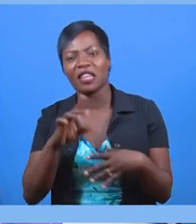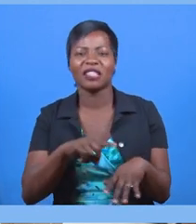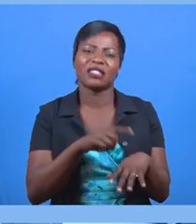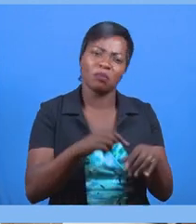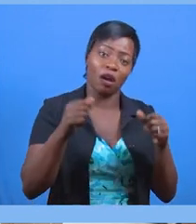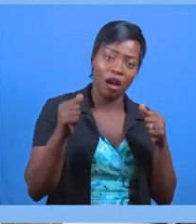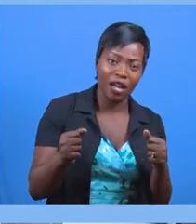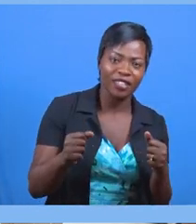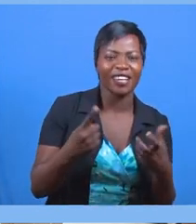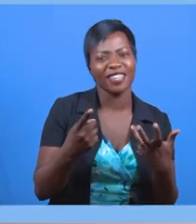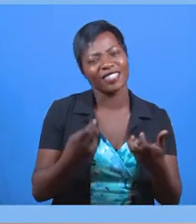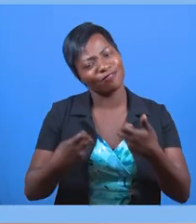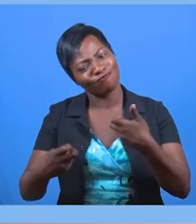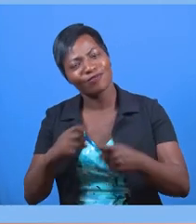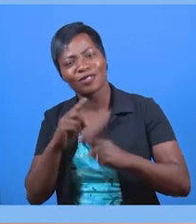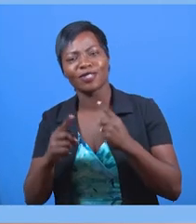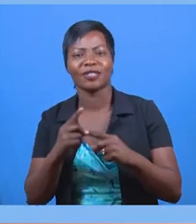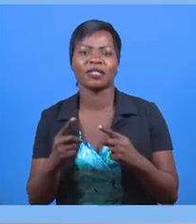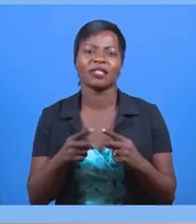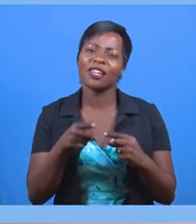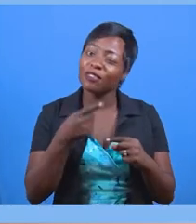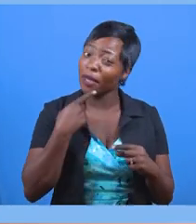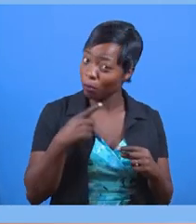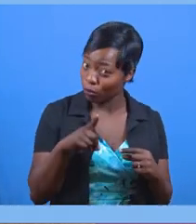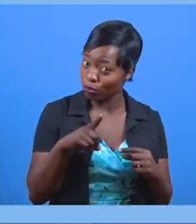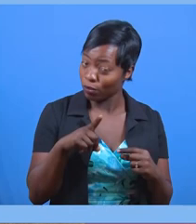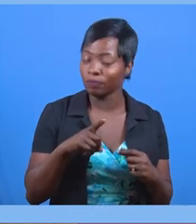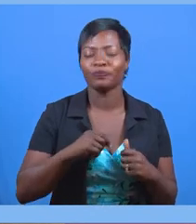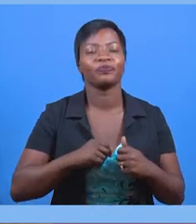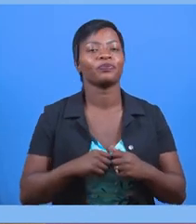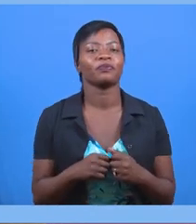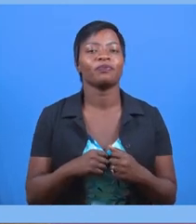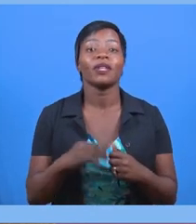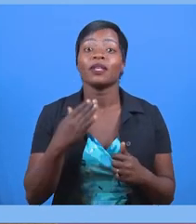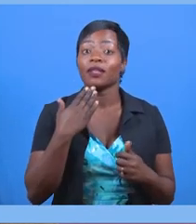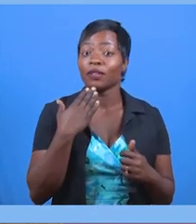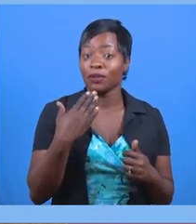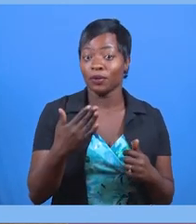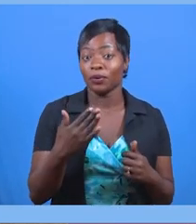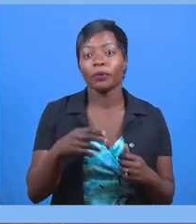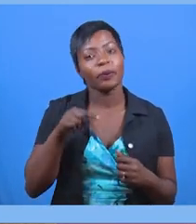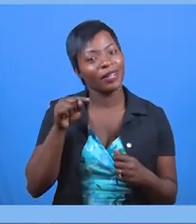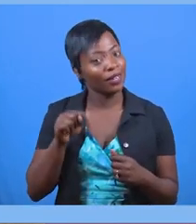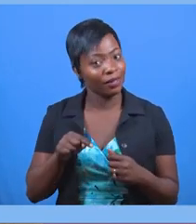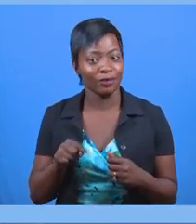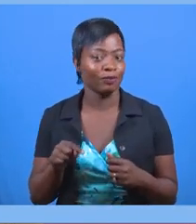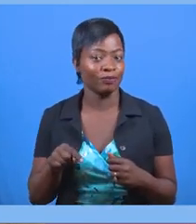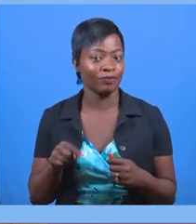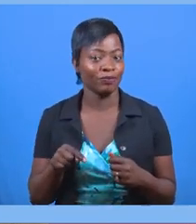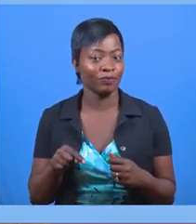tichawana kutandadzana, zviri kugoneka here? Mazvita zvenyu. Iye zvinezvi